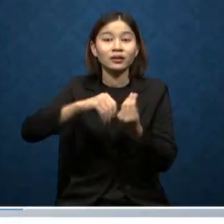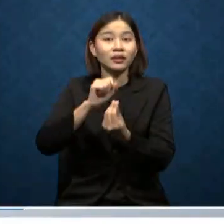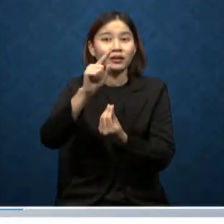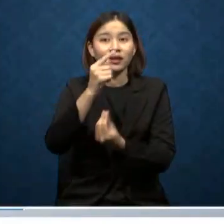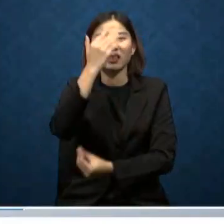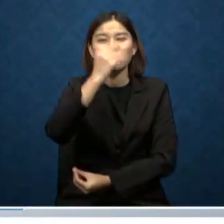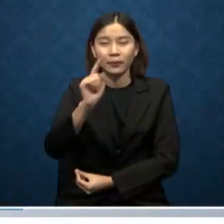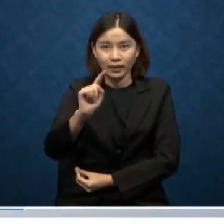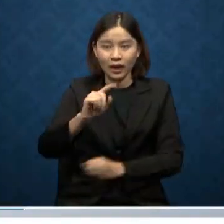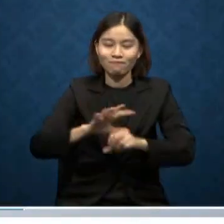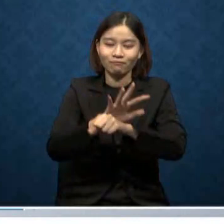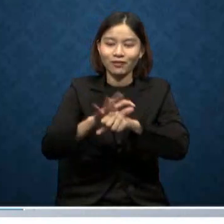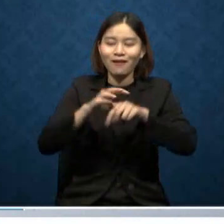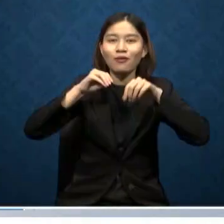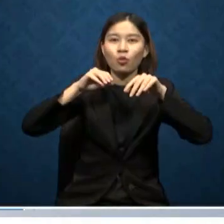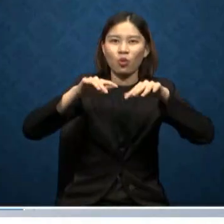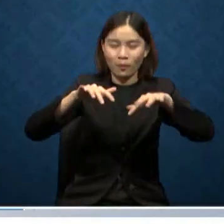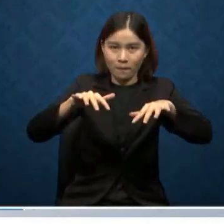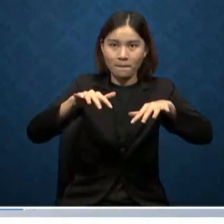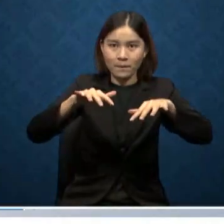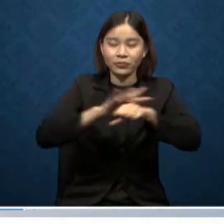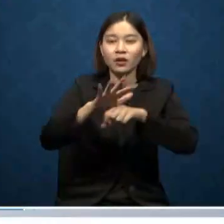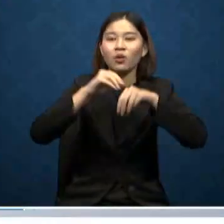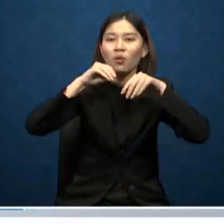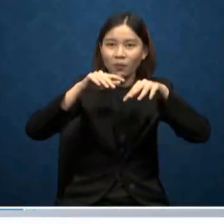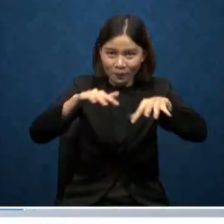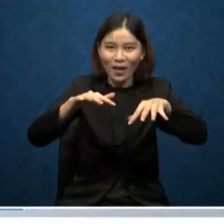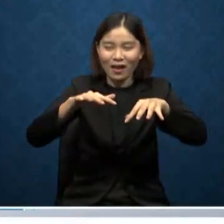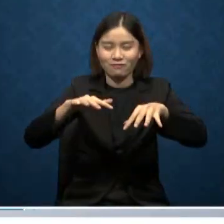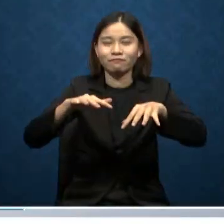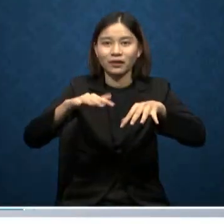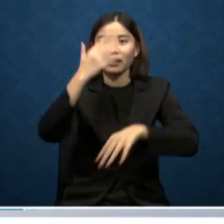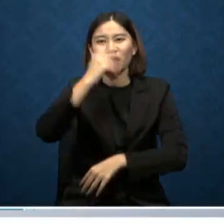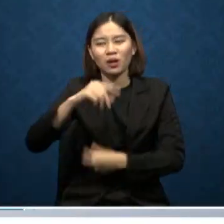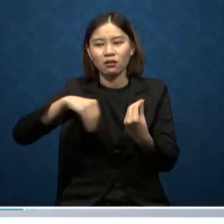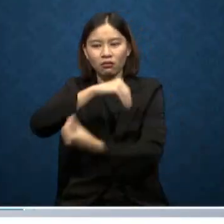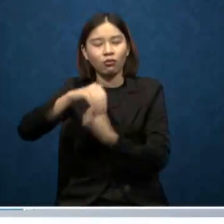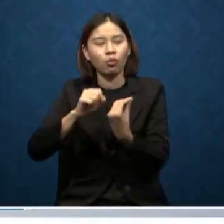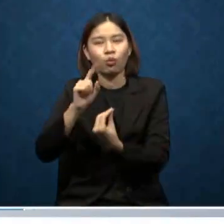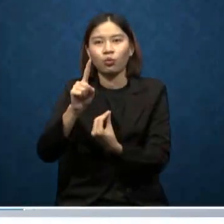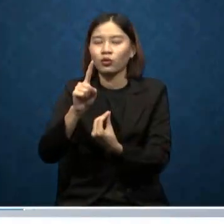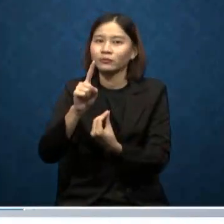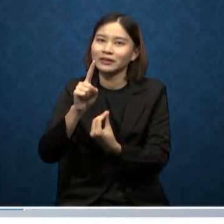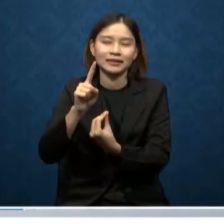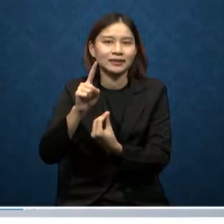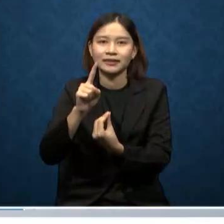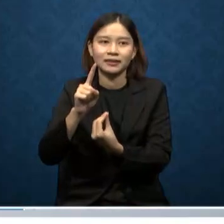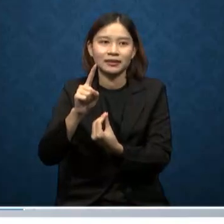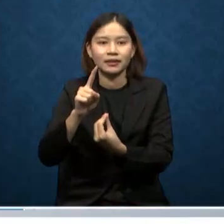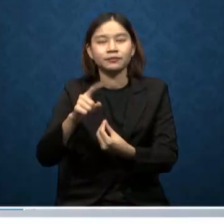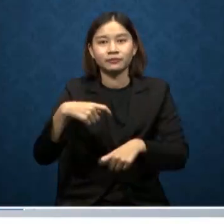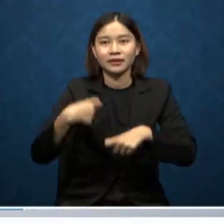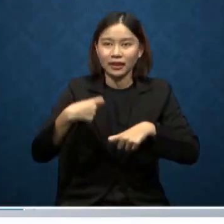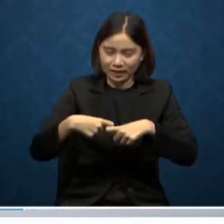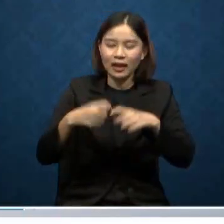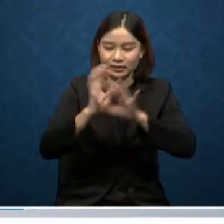เหตุการณ์แร่ระบาดของโโนาไรัสเพราะว่าเศรษฐกิจยงอยู่ในระยะที่เปลาบางมีความจำเป็นต